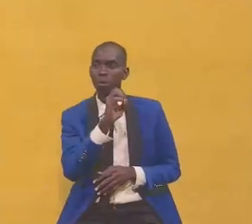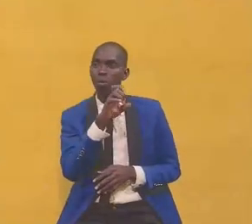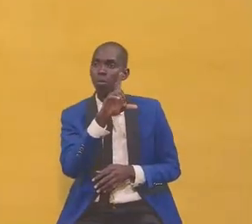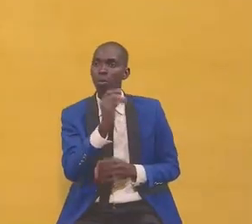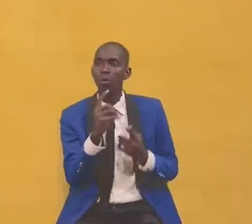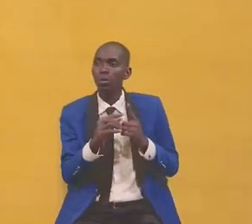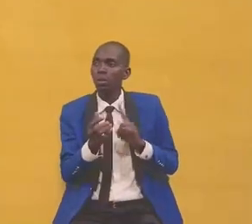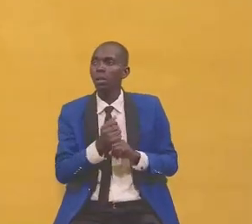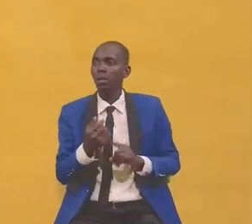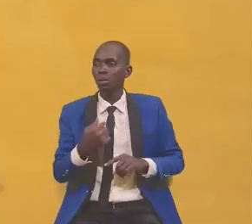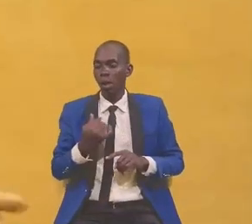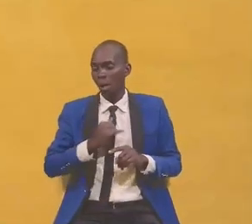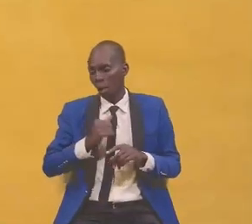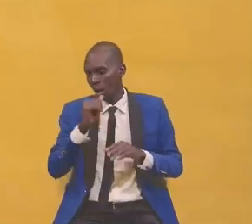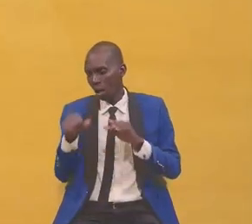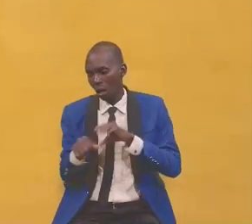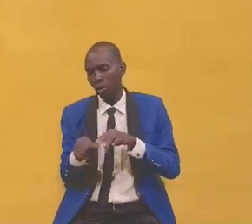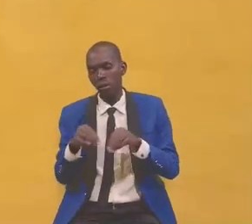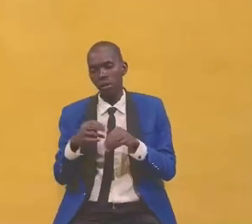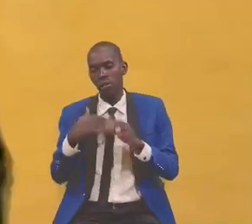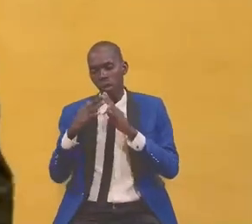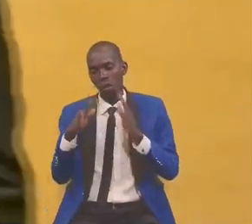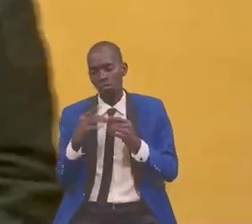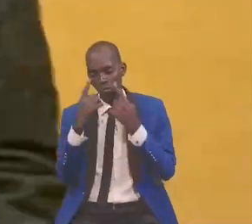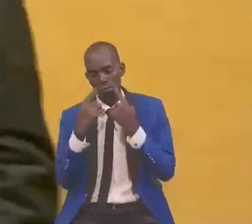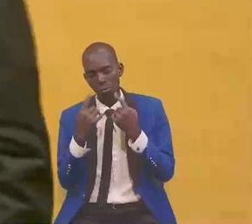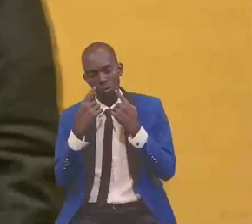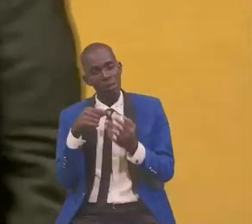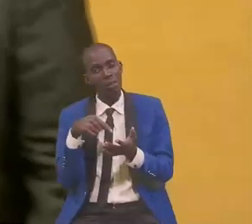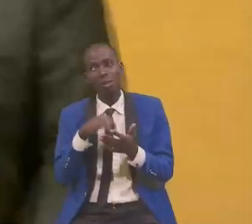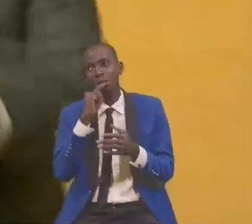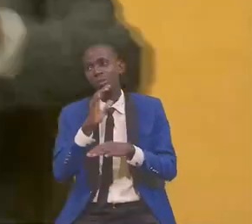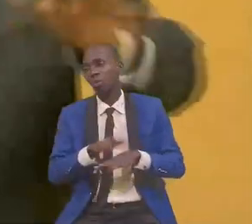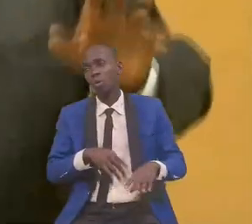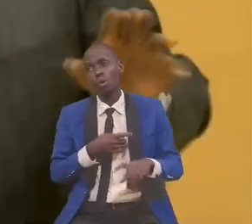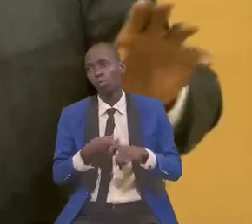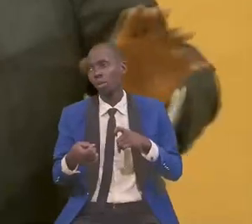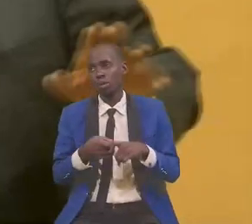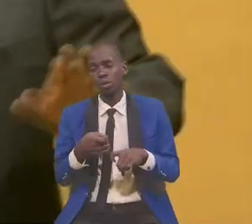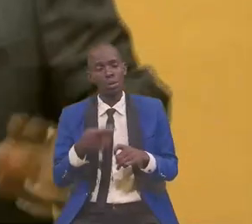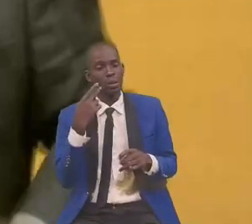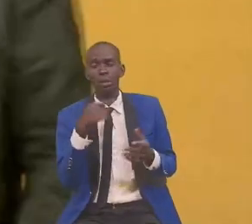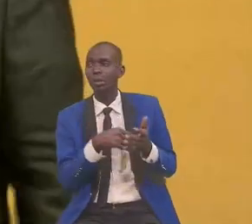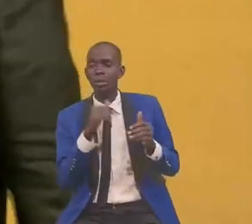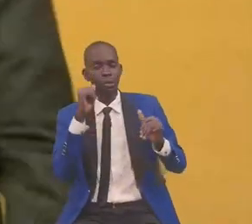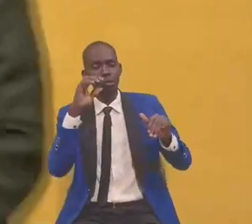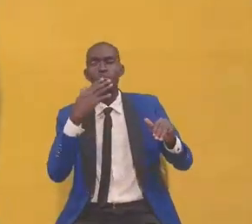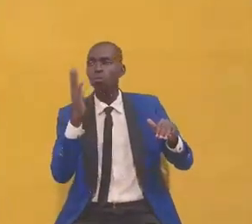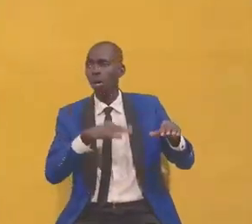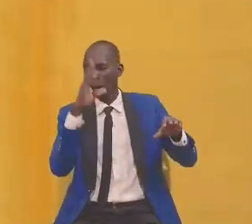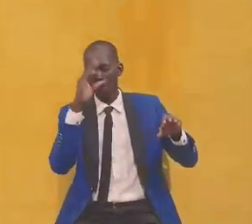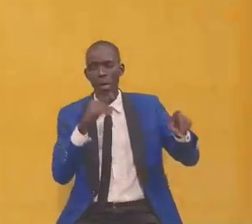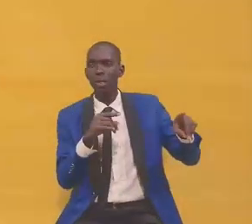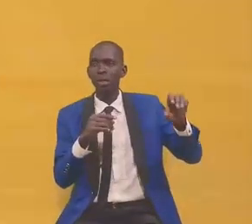Pleurant. Persécution. Oh, vraiment, cet homme méchant-là. Et ils vont commencer à prier. Certaines personnes disent, oh